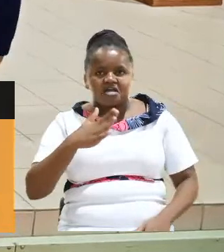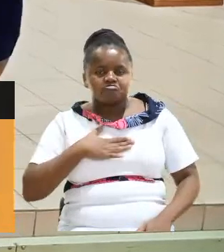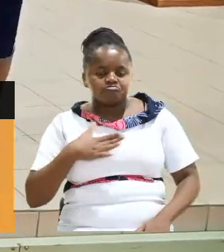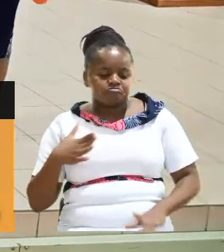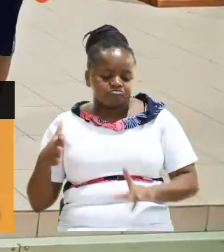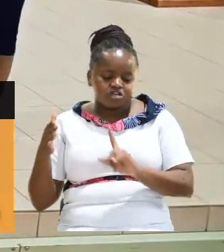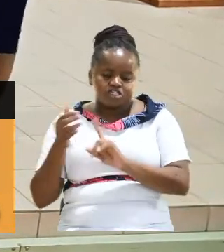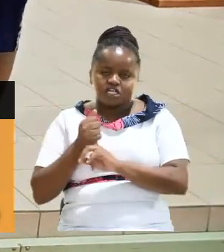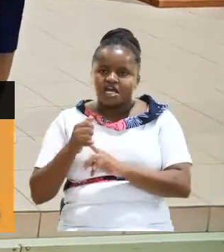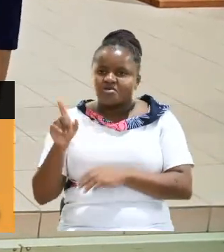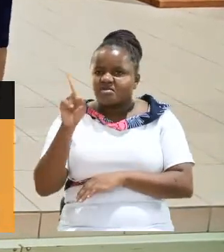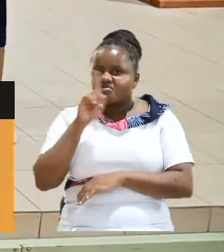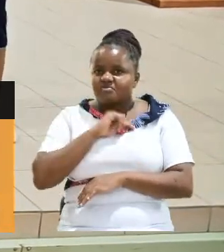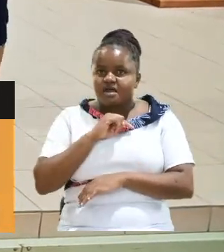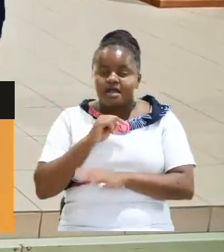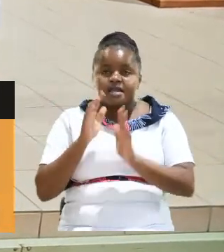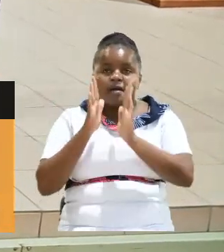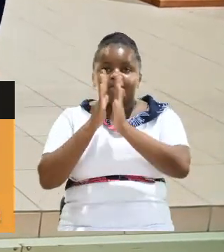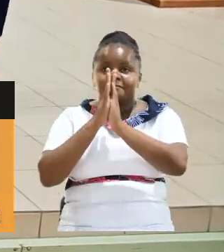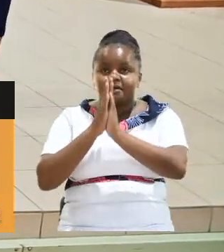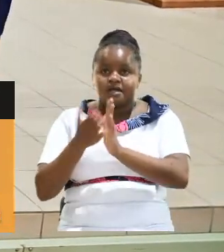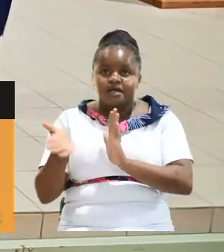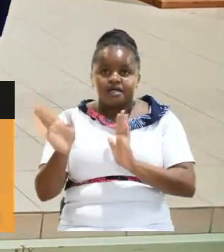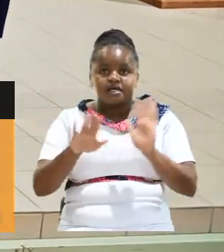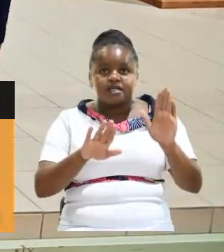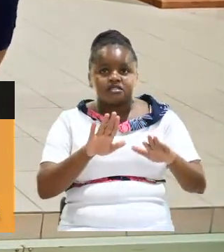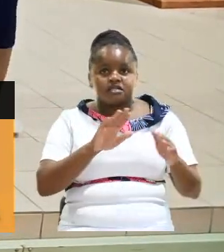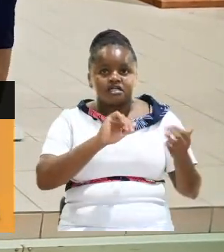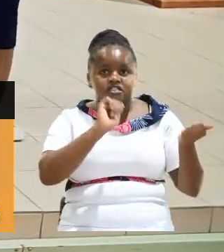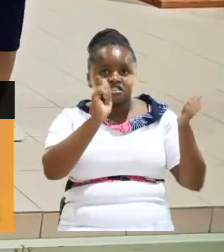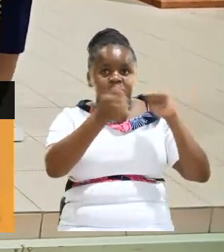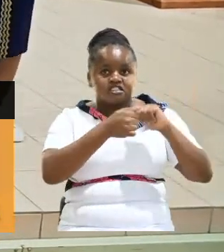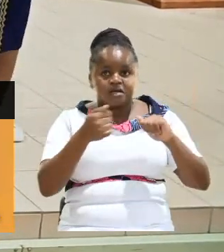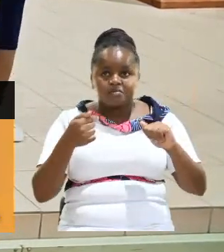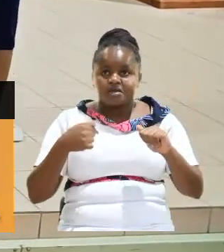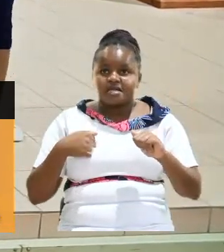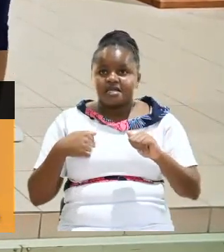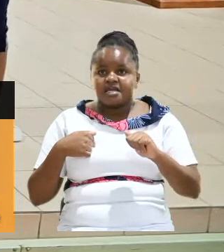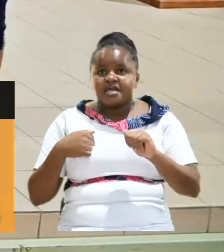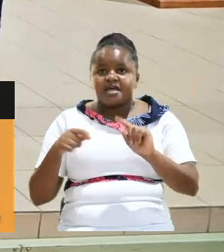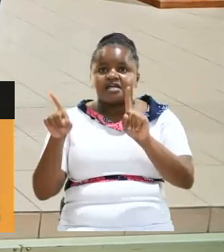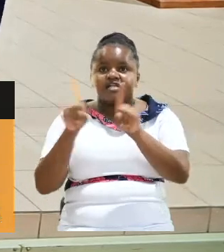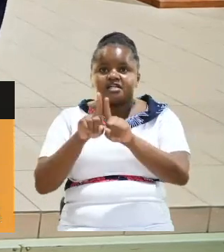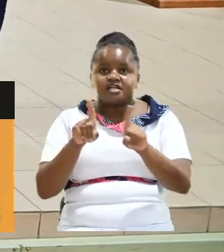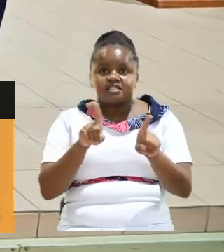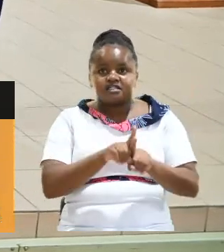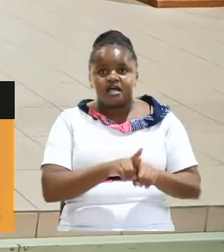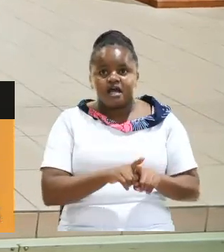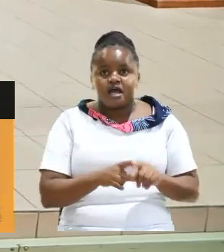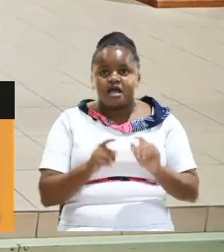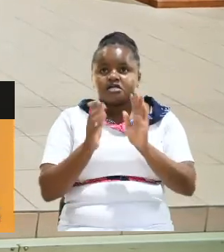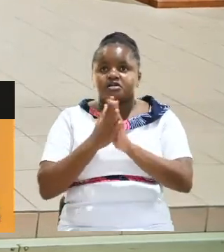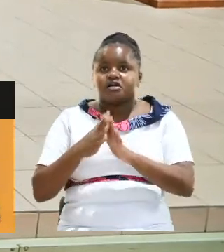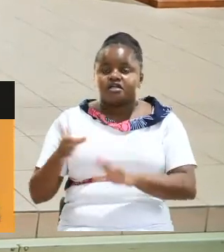wananiandama. Ninaomba nirekebishe. Siku zangu